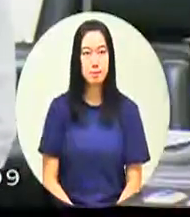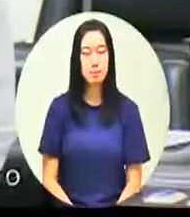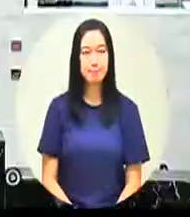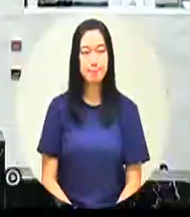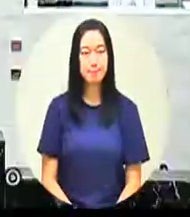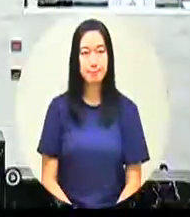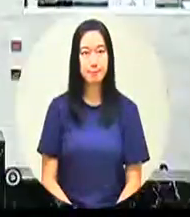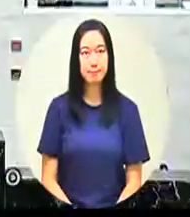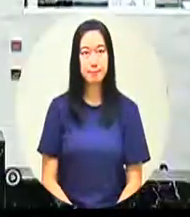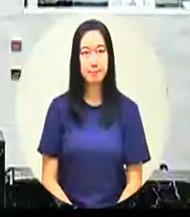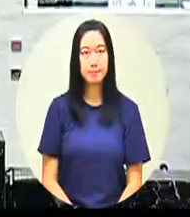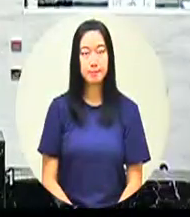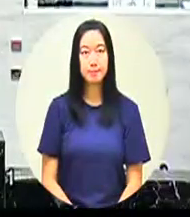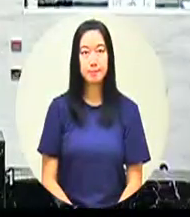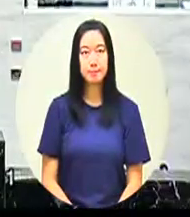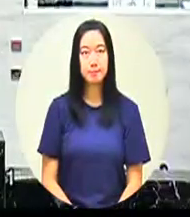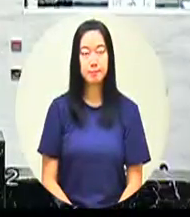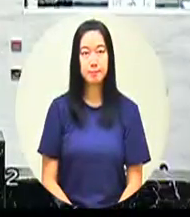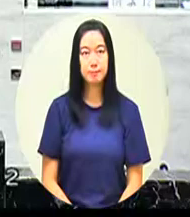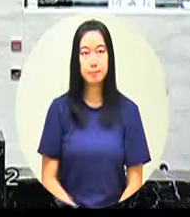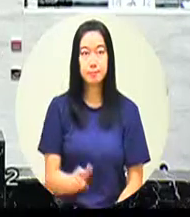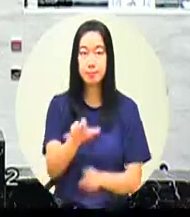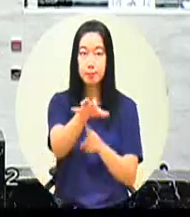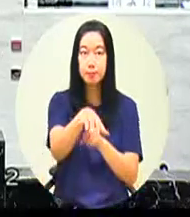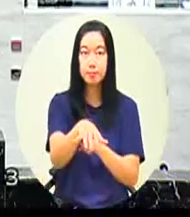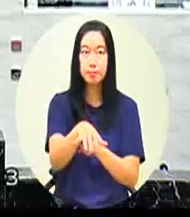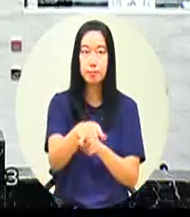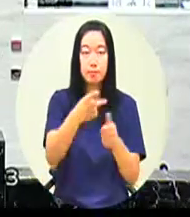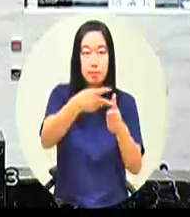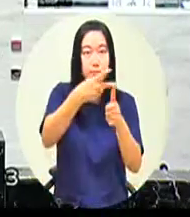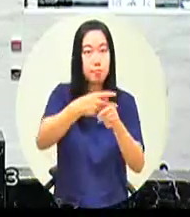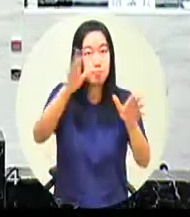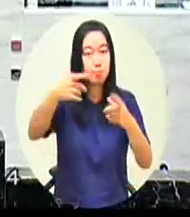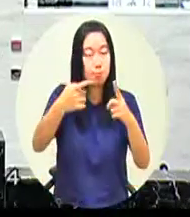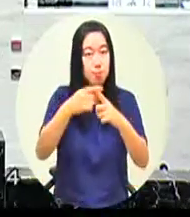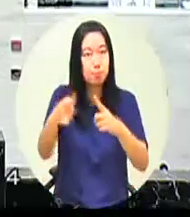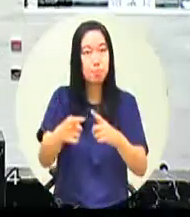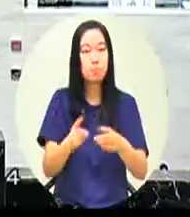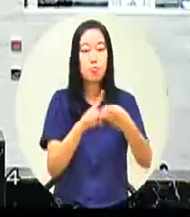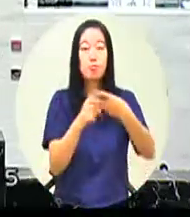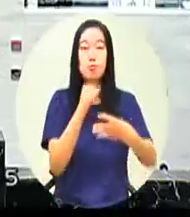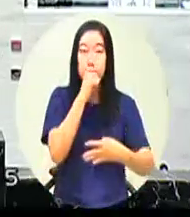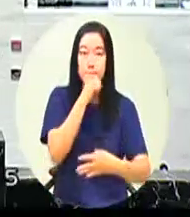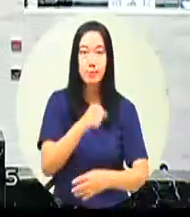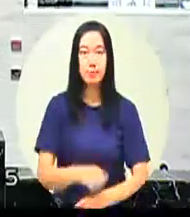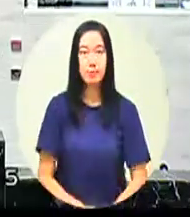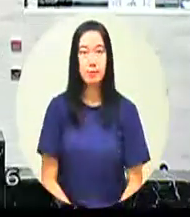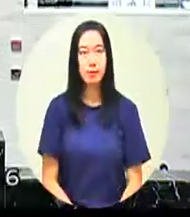好，麻烦那个农林第二召集人张汉忠议员来主持一下哈。